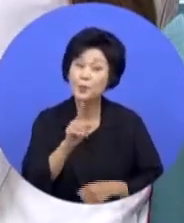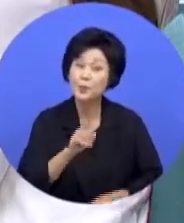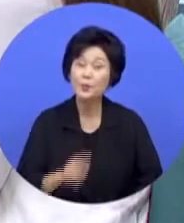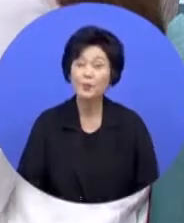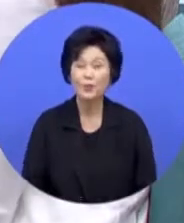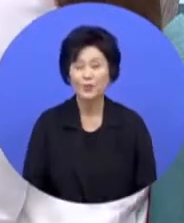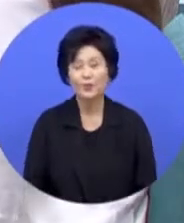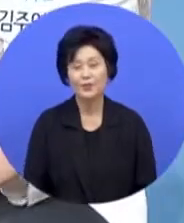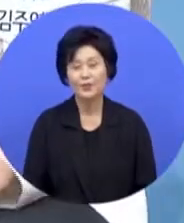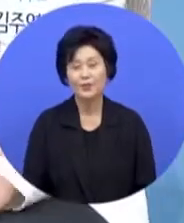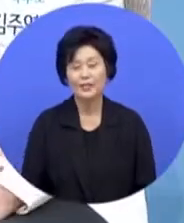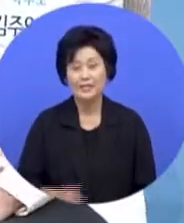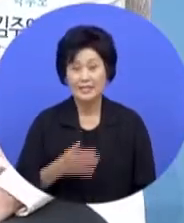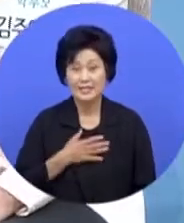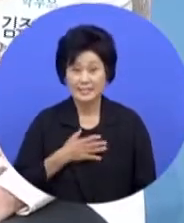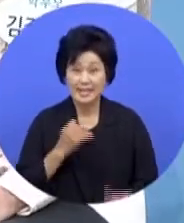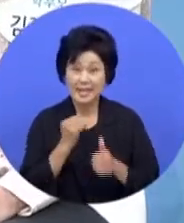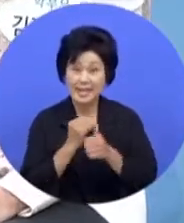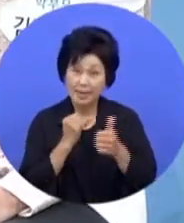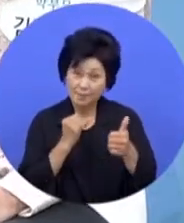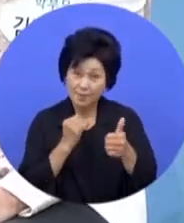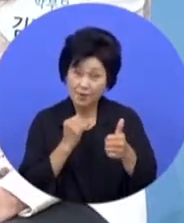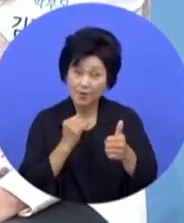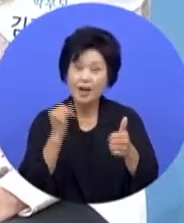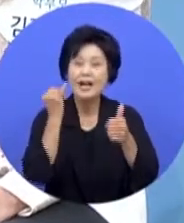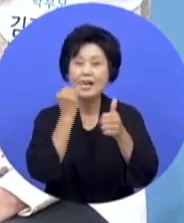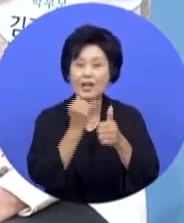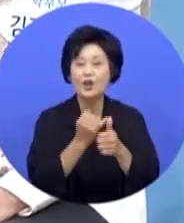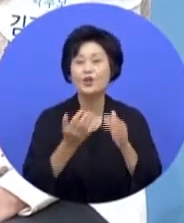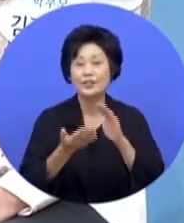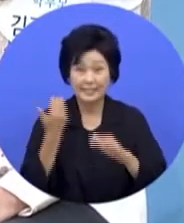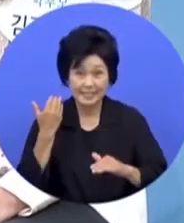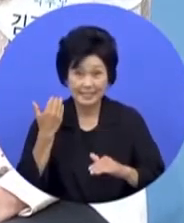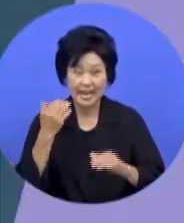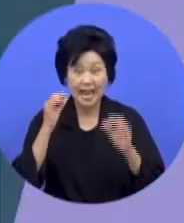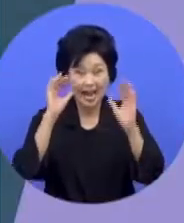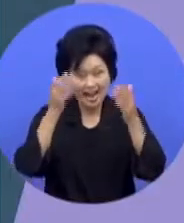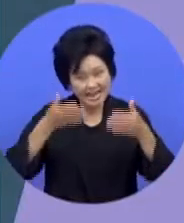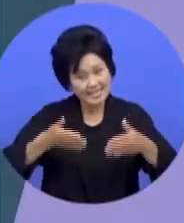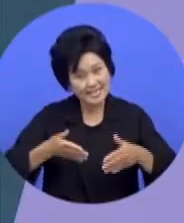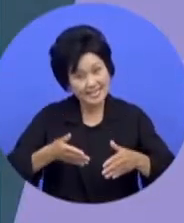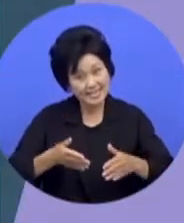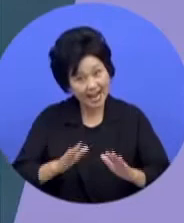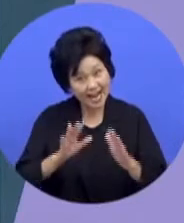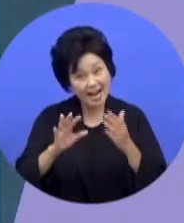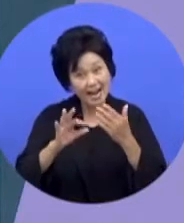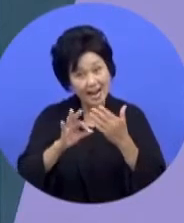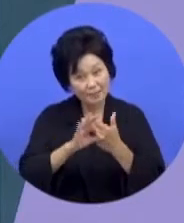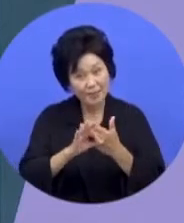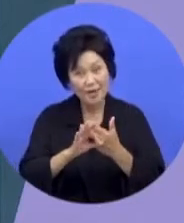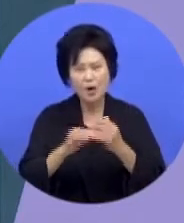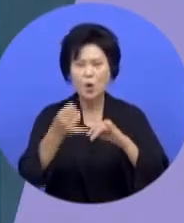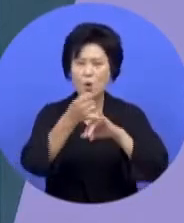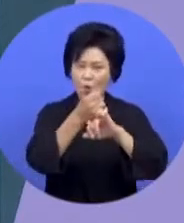저는 저희 남편이랑 결혼하기 전에 네. 자녀가 생기면 우리 꼭 대안학교에, 기독교 대안학교에 보내자라는 이야기를 나눈